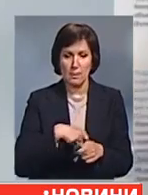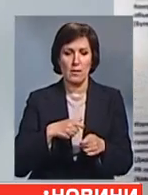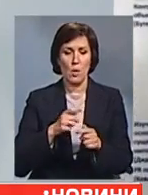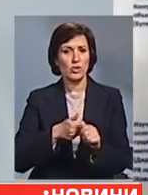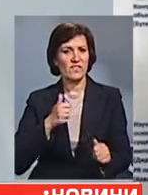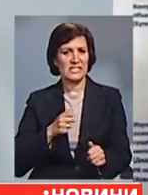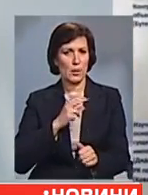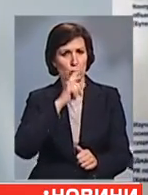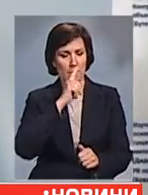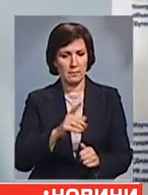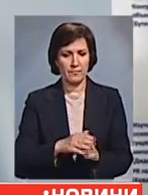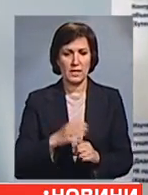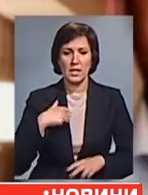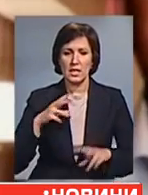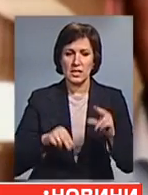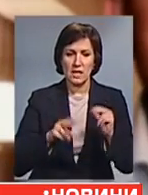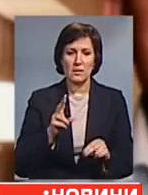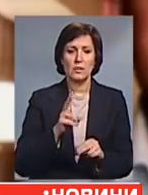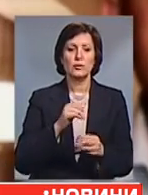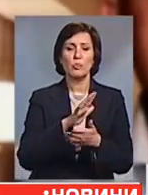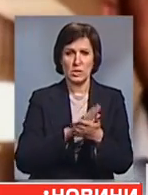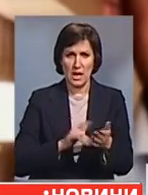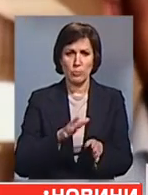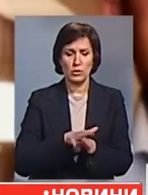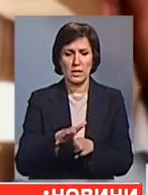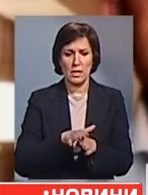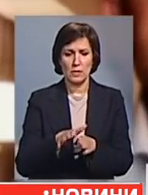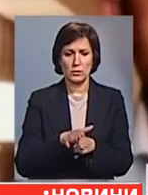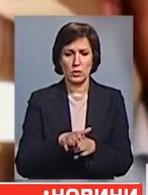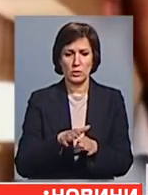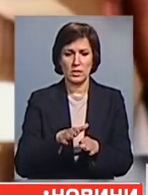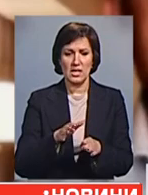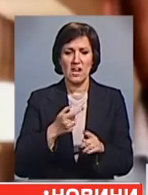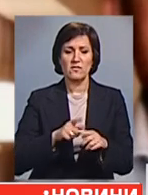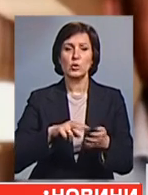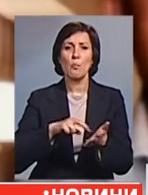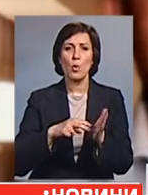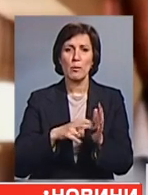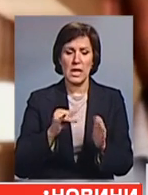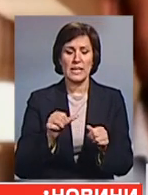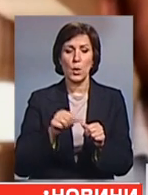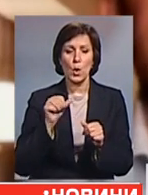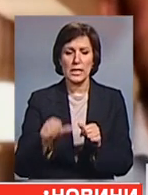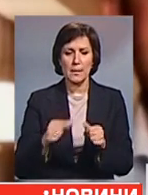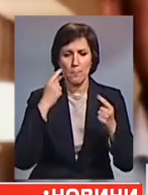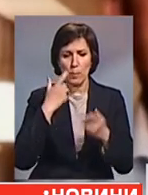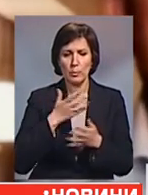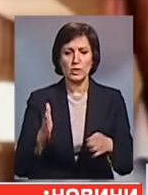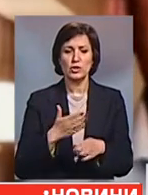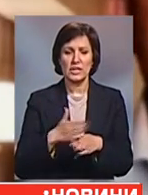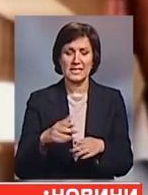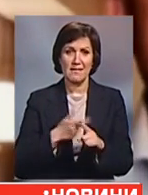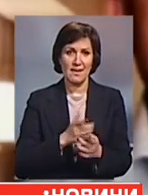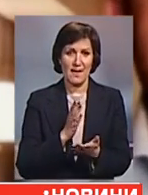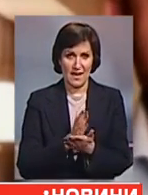на місяць. Я вважаю, що пан Ахметов буде далі реалізовувати. В цьому плані, окрім публічної частини, яка є